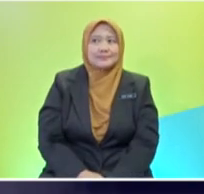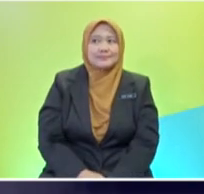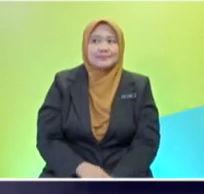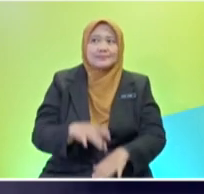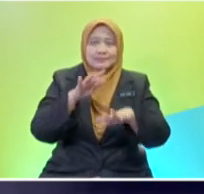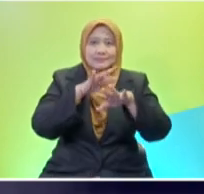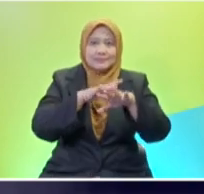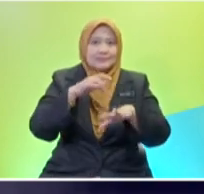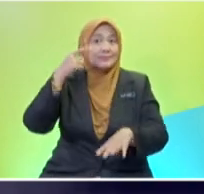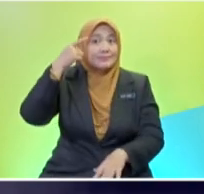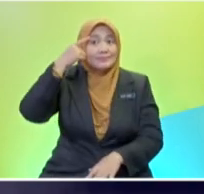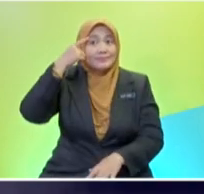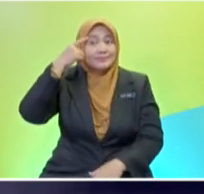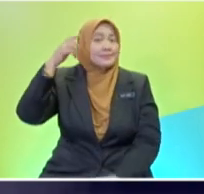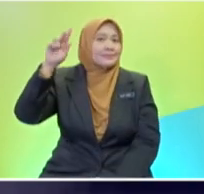panggilkan